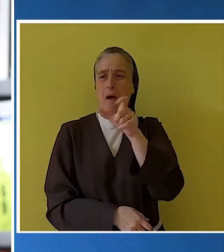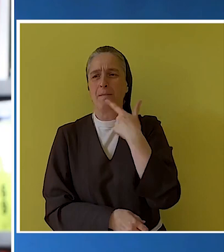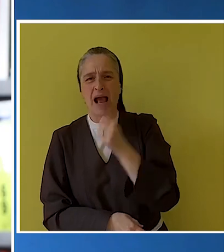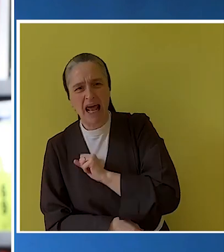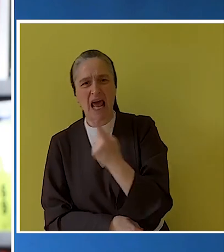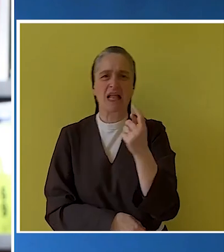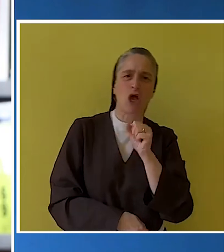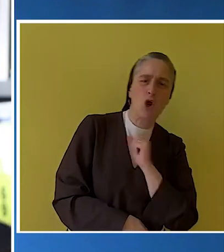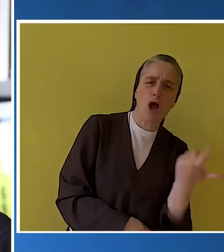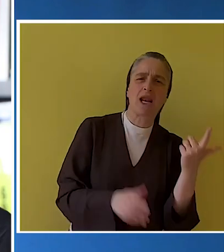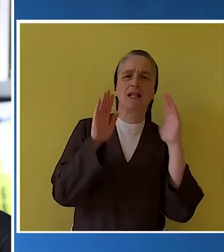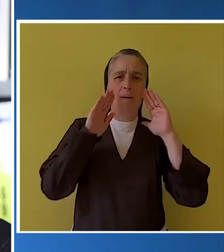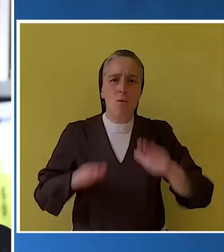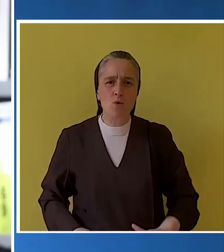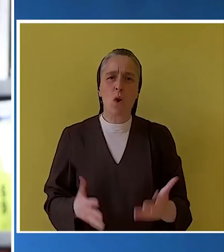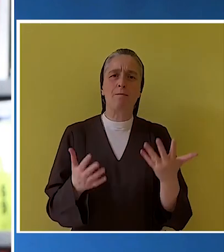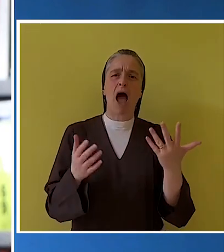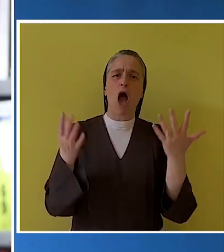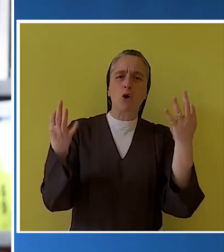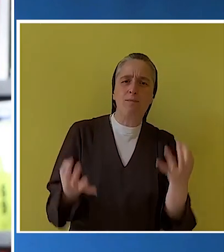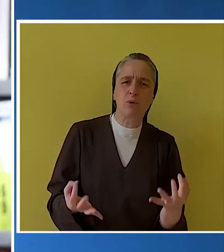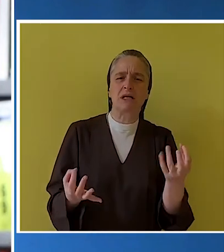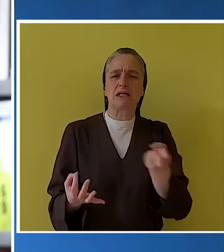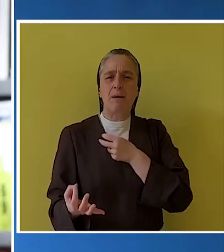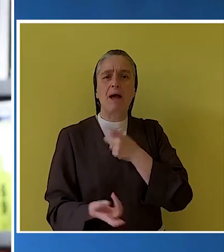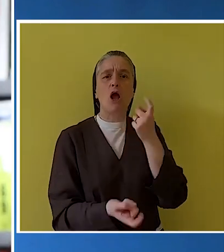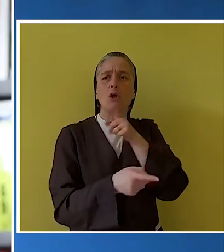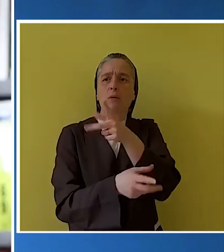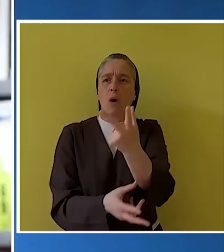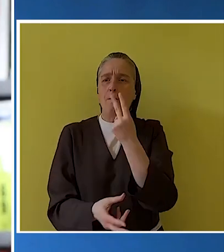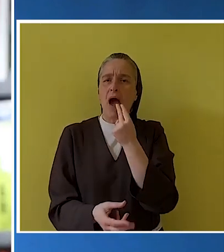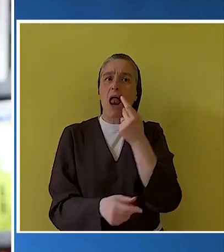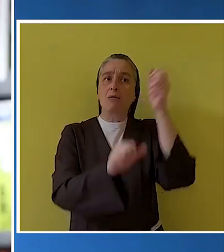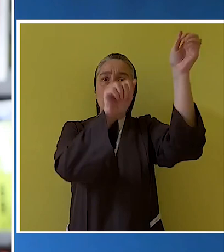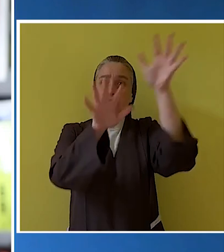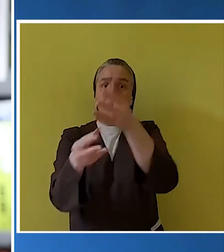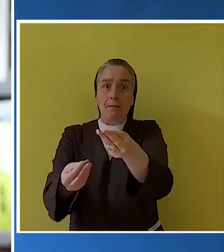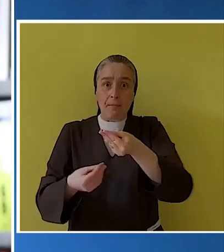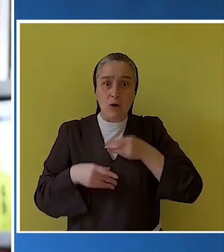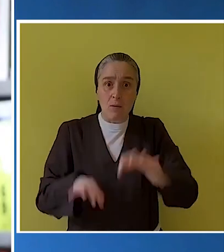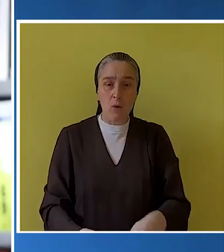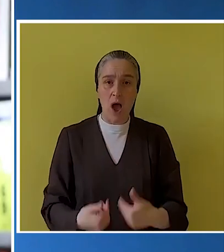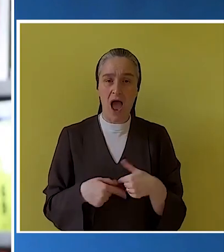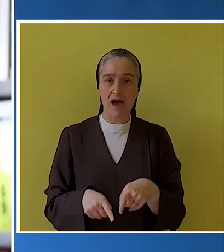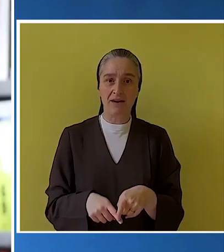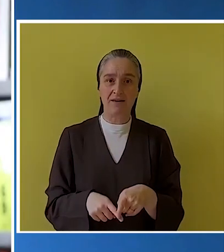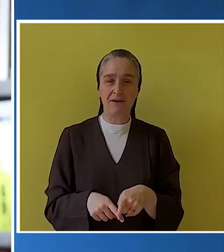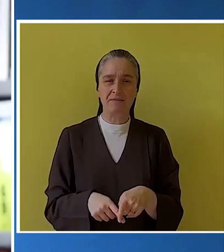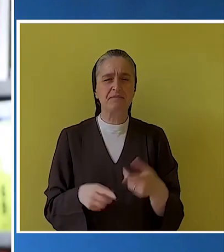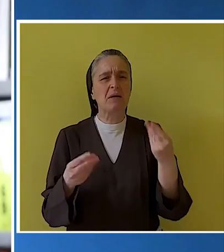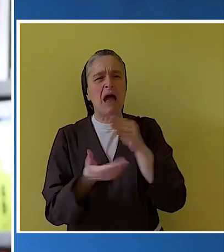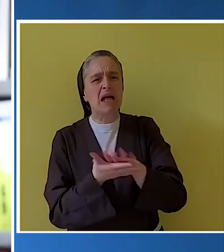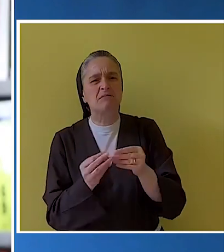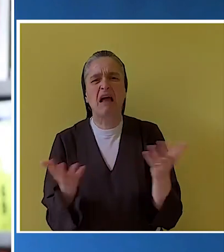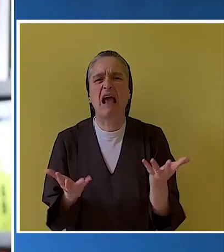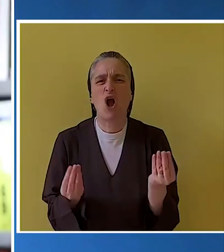musulmano, un buddista, un peccatore incallito, viene dallo Spirito Santo. Bene, benissimo, benissimissimo. Ma che cosa fa lo Spirito